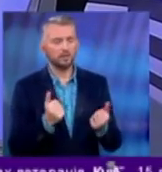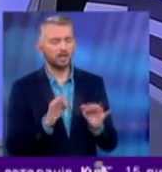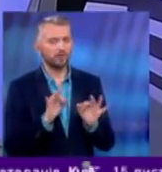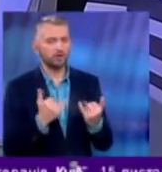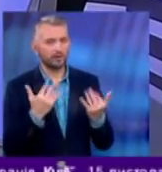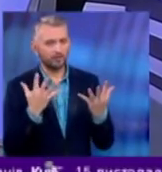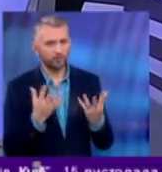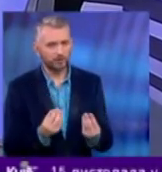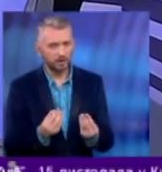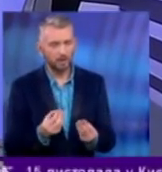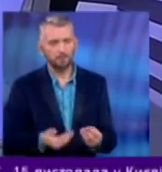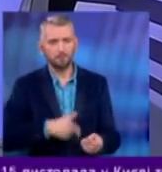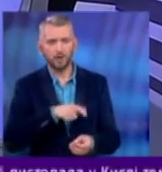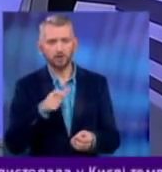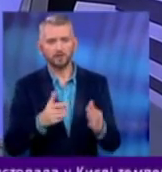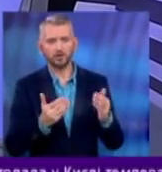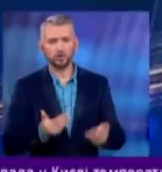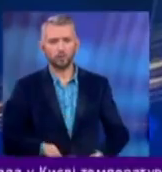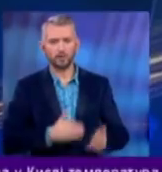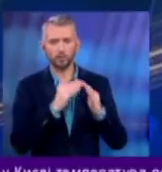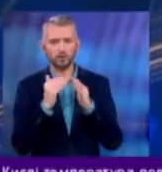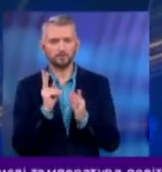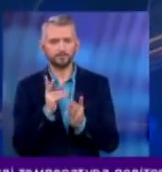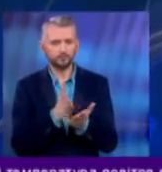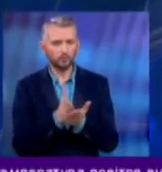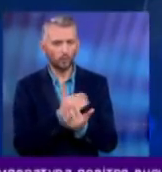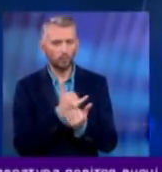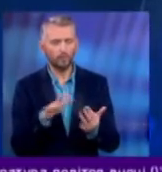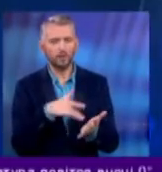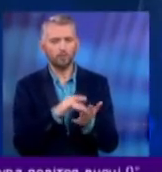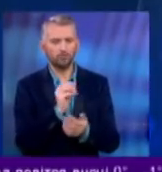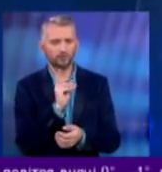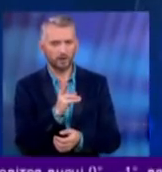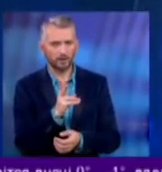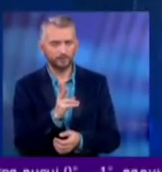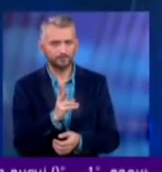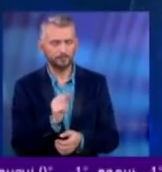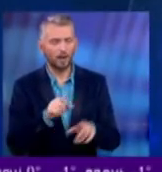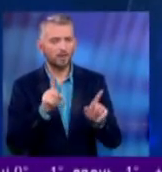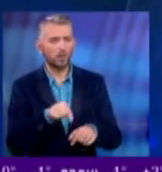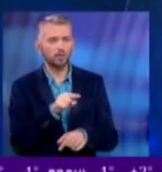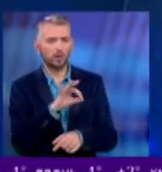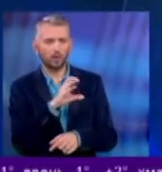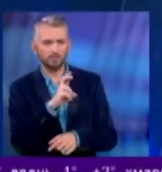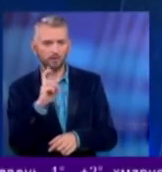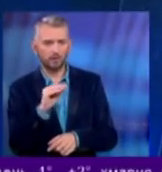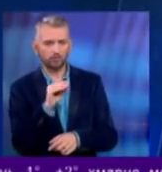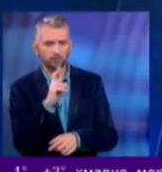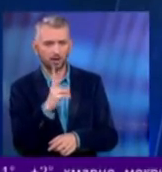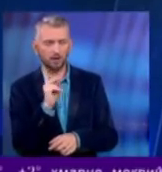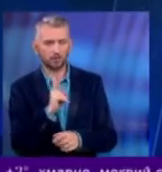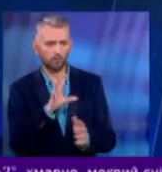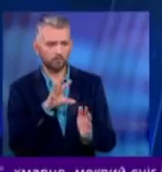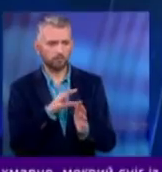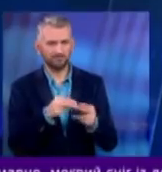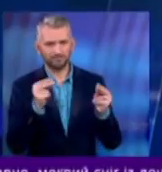сьогоднішній день мешканці житлових будинків, які обслуговуються комунальними ЖКами, а також ті ОСББ та ЖБК, які вклали